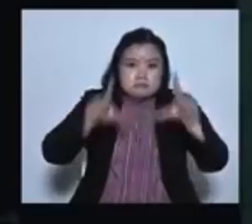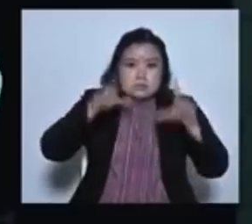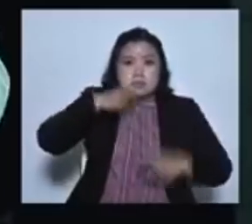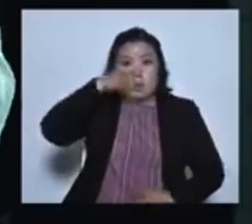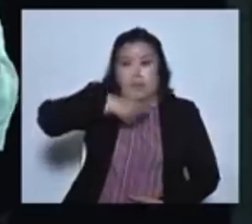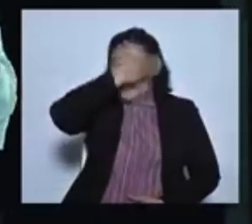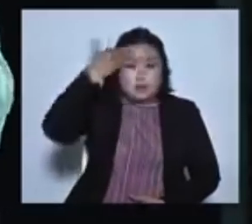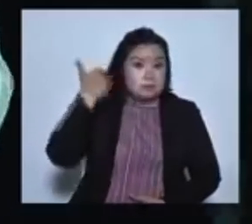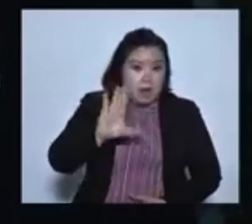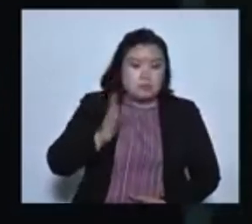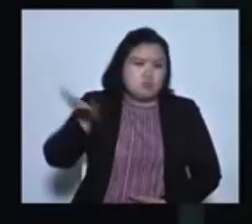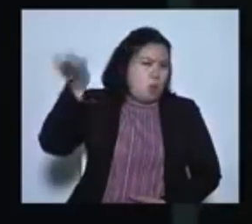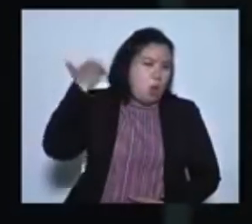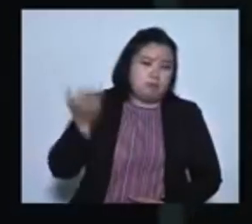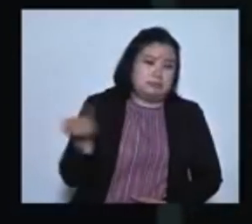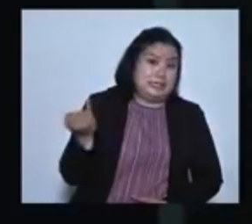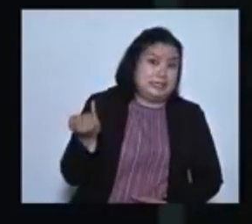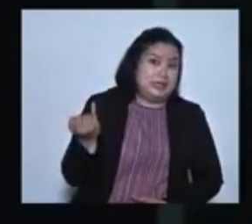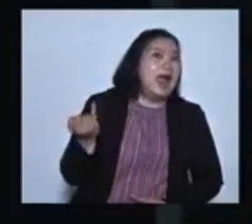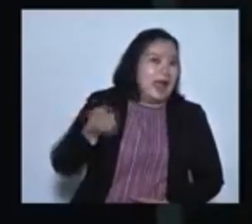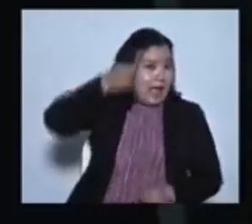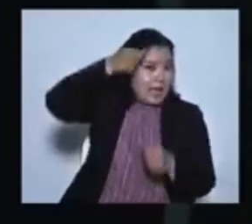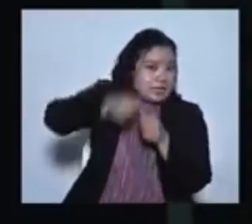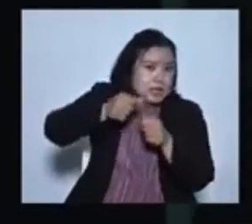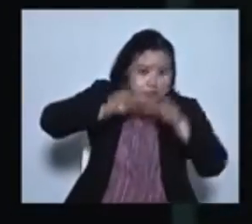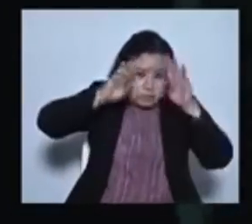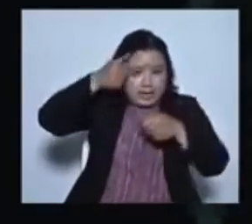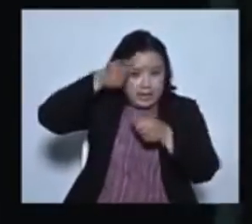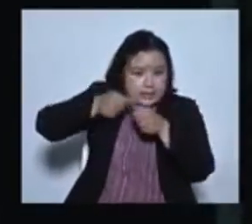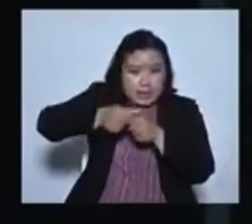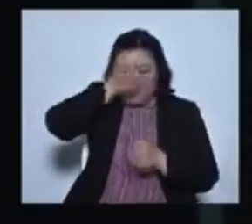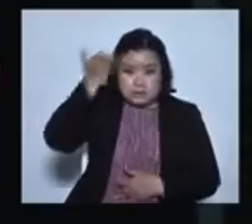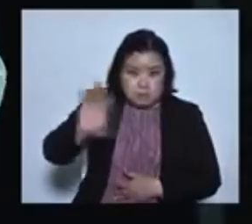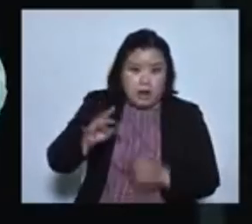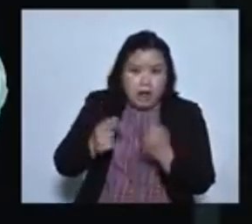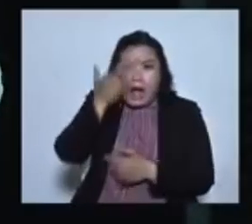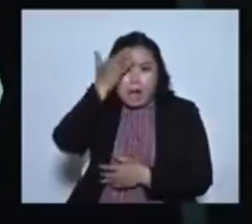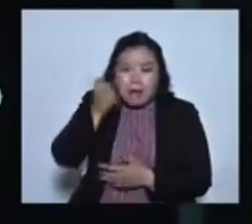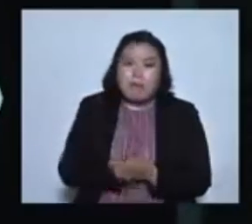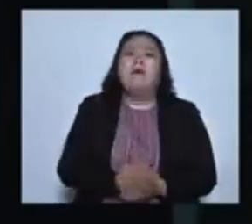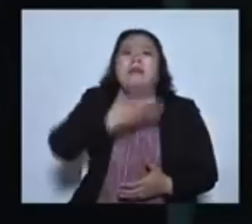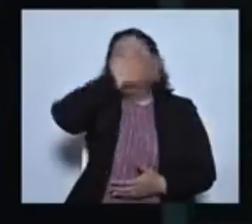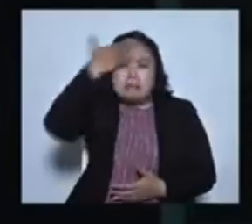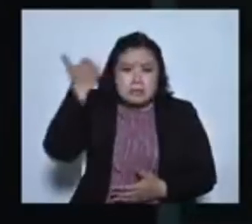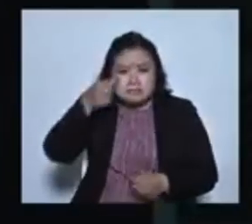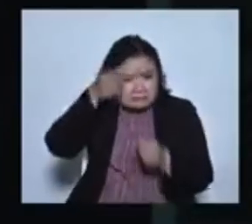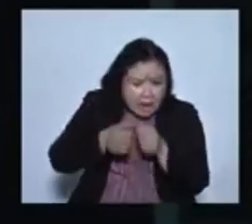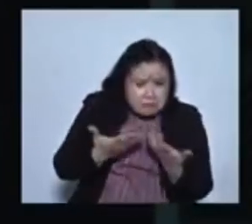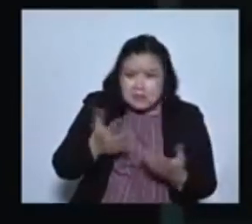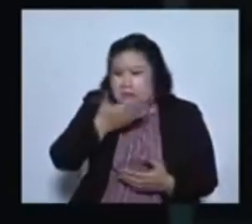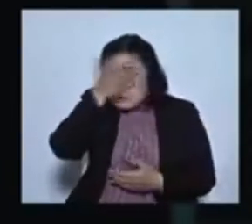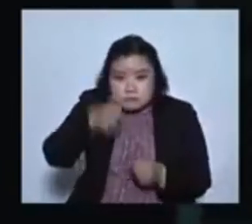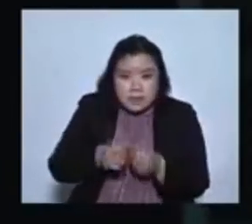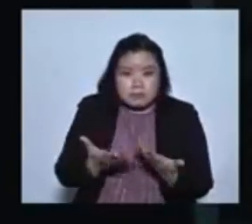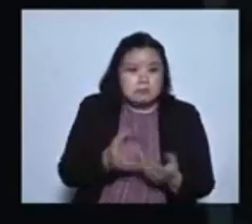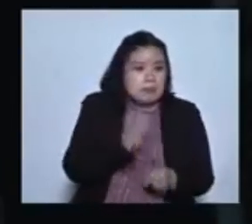อดีตที่ผ่านมาประวัติศาสตร์ใดไม่ดีจำไว้เป็นบทเรียนอย่าให้ใครมาบอกว่าลืมวันนั้นไม่จำวันนี้แล้ว